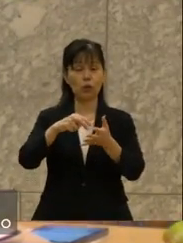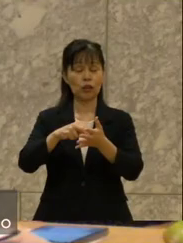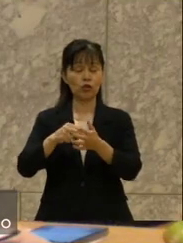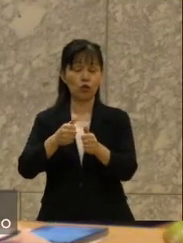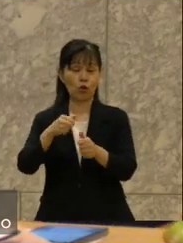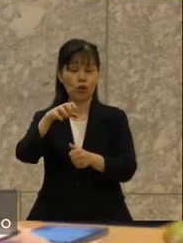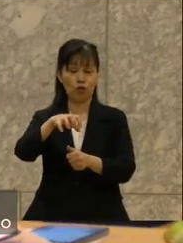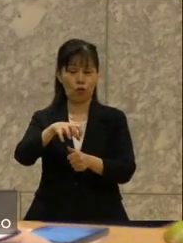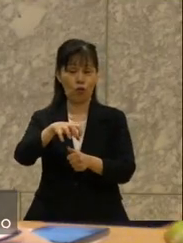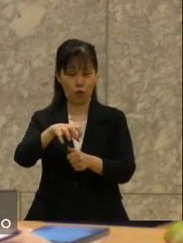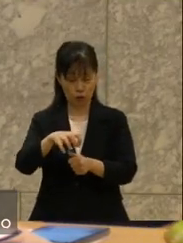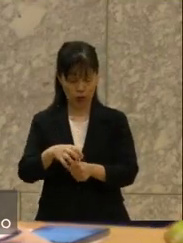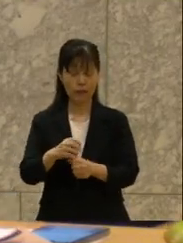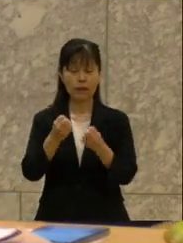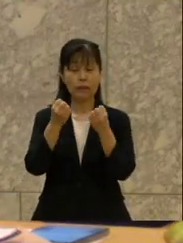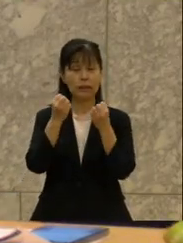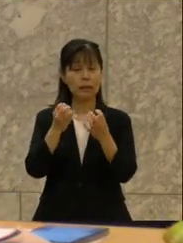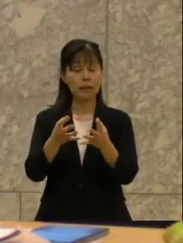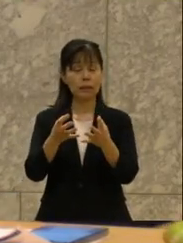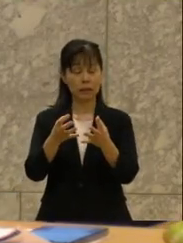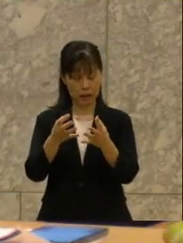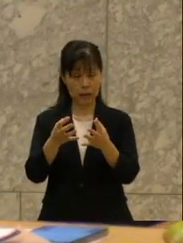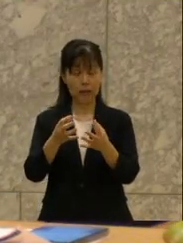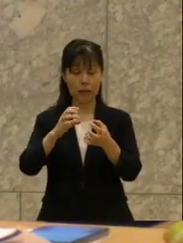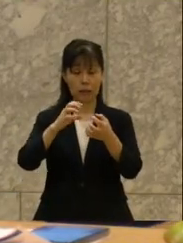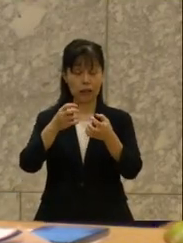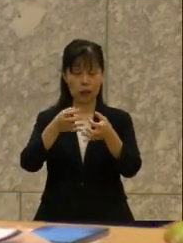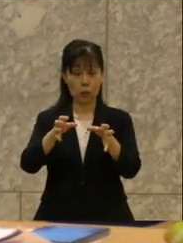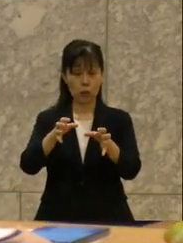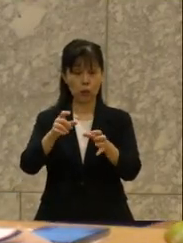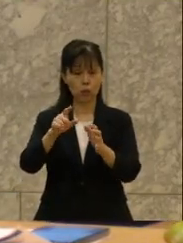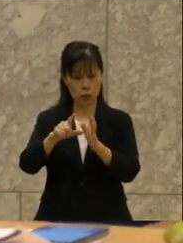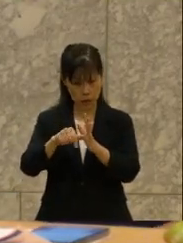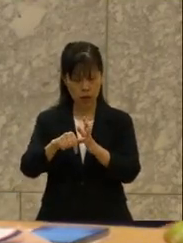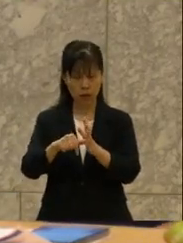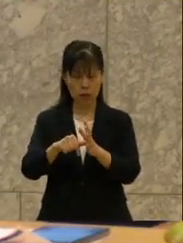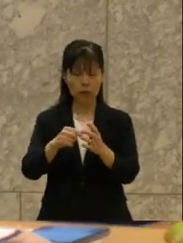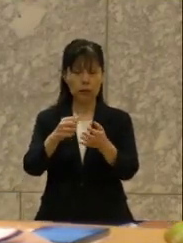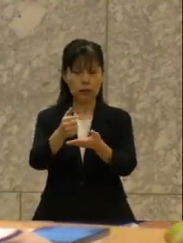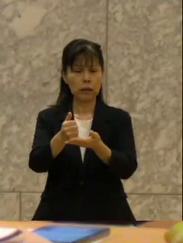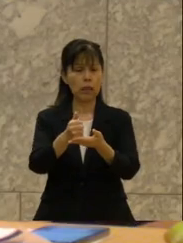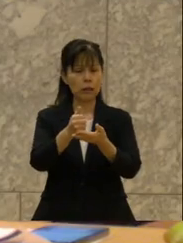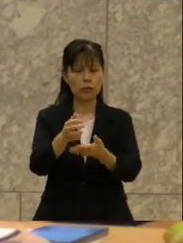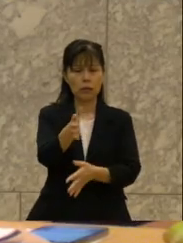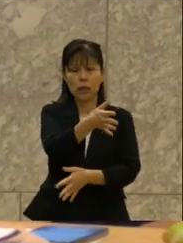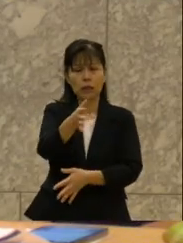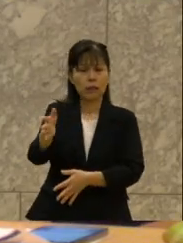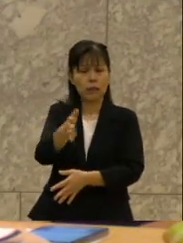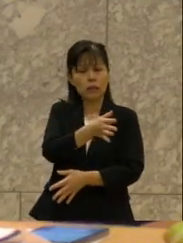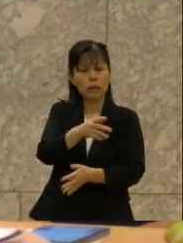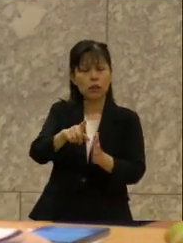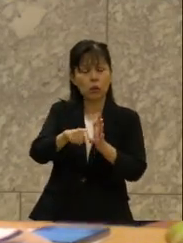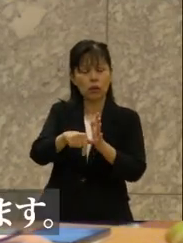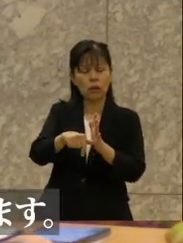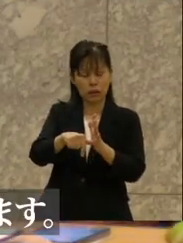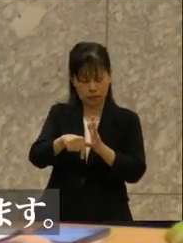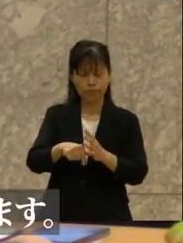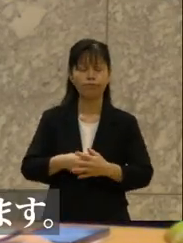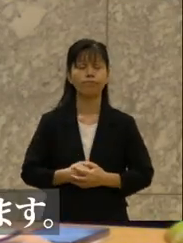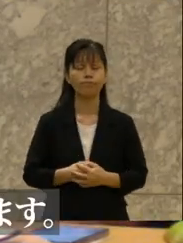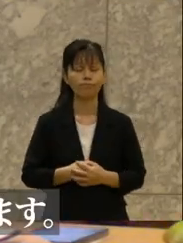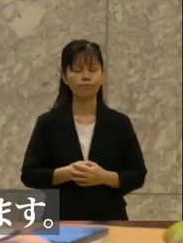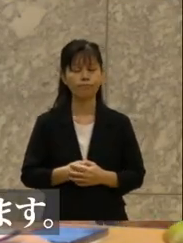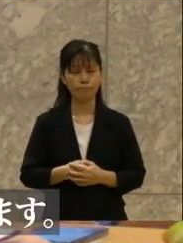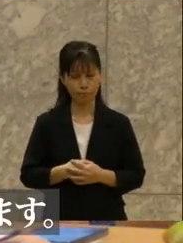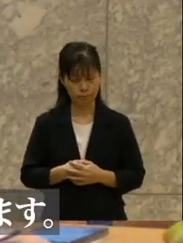記録出した時無観客でした数々の田中選手の記録も日本記録も国立で生まれてますなので